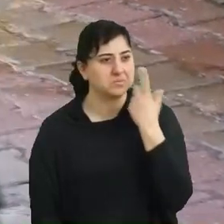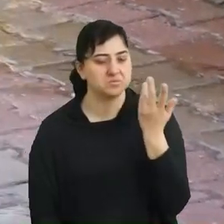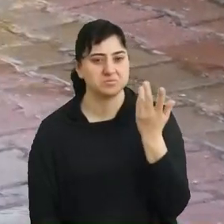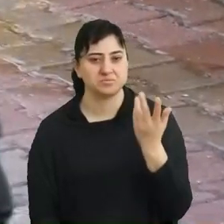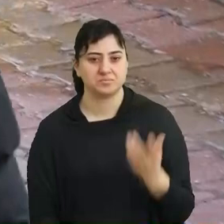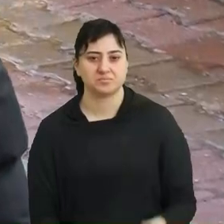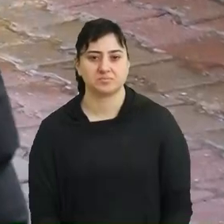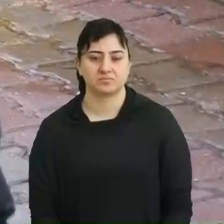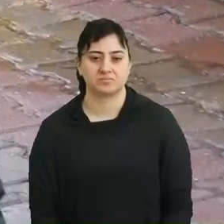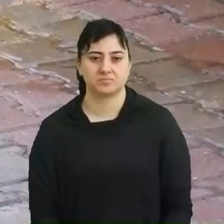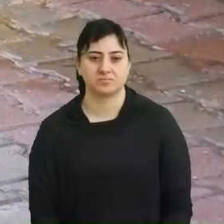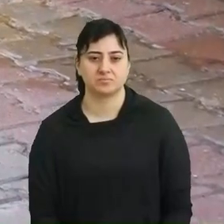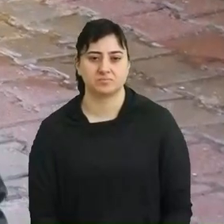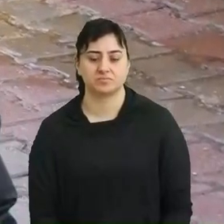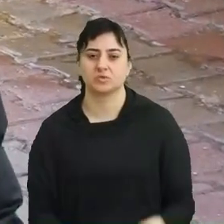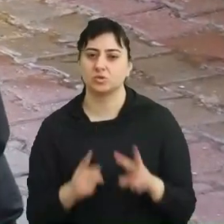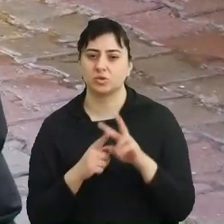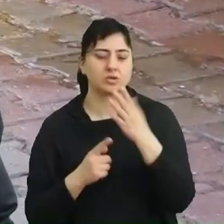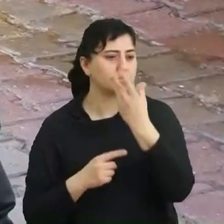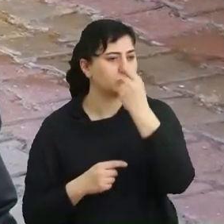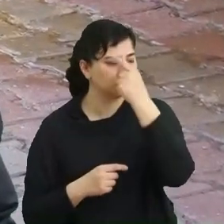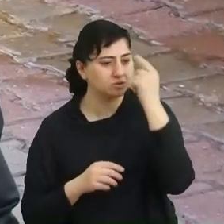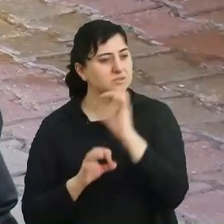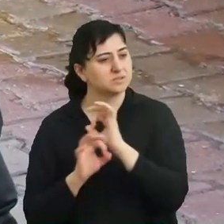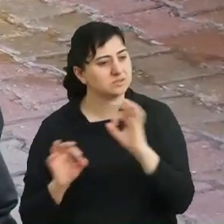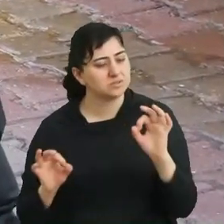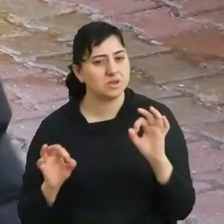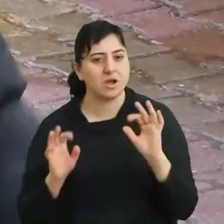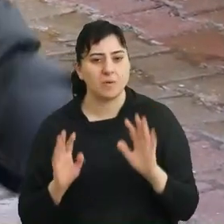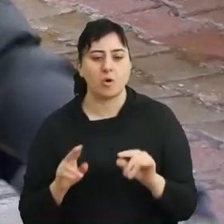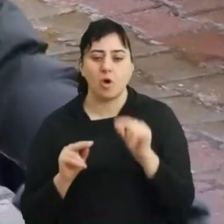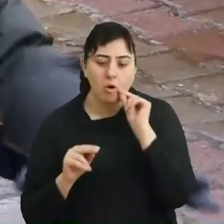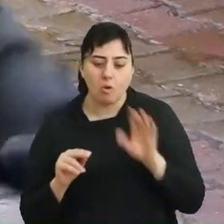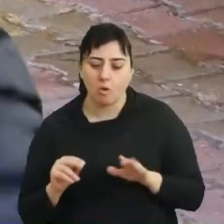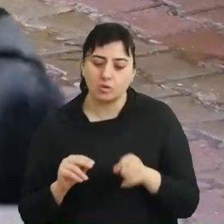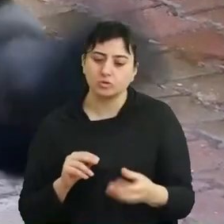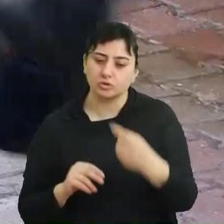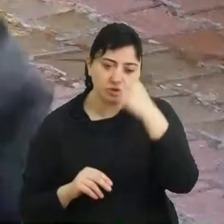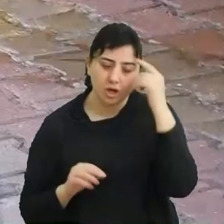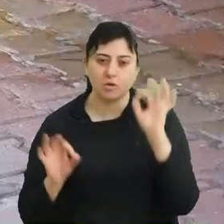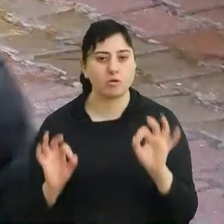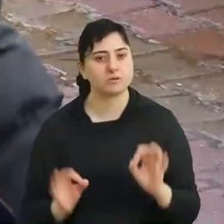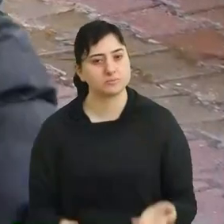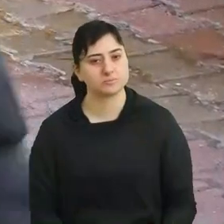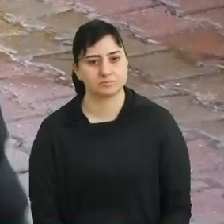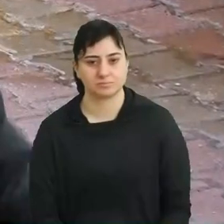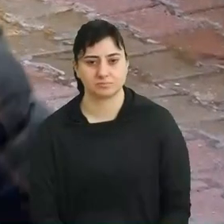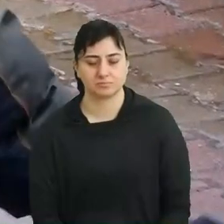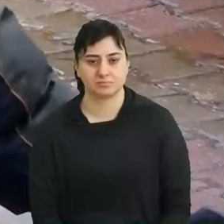musun ya? Yani Nurhan ne kadar kısmetsiz, şanssızsa oğlu da o kadar kısmetli ve şanslı